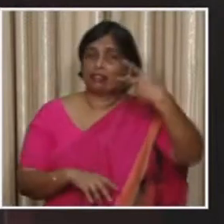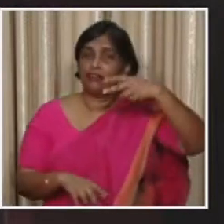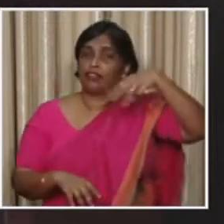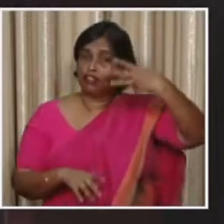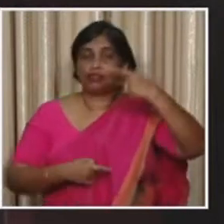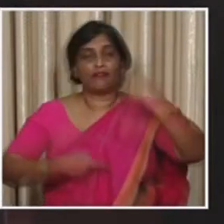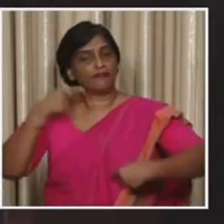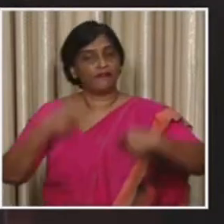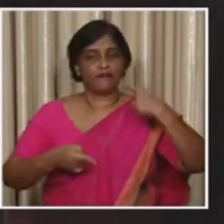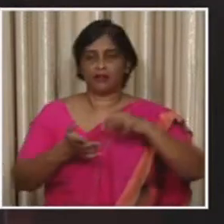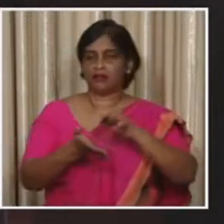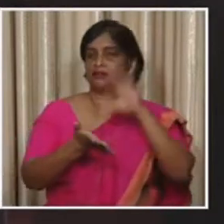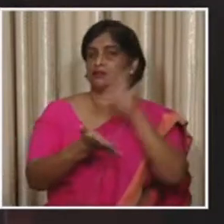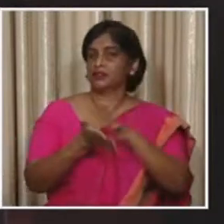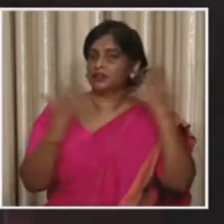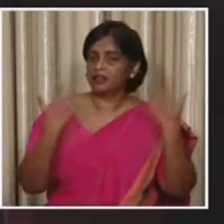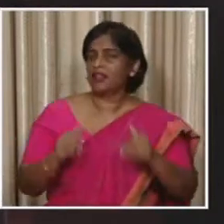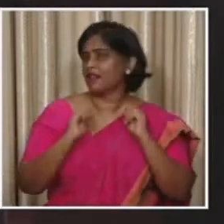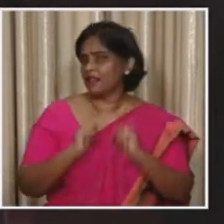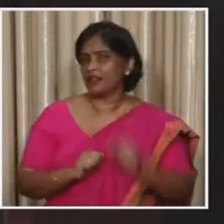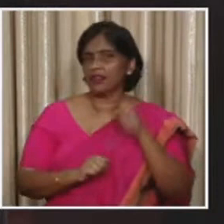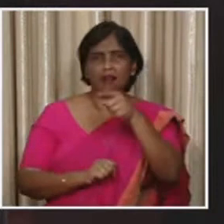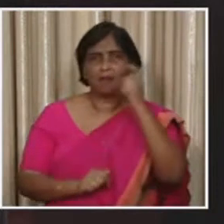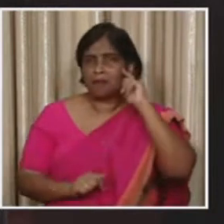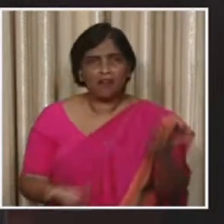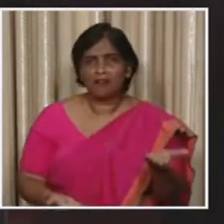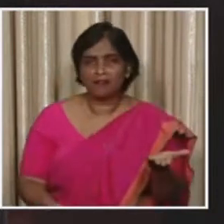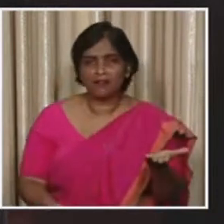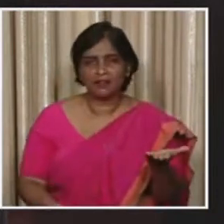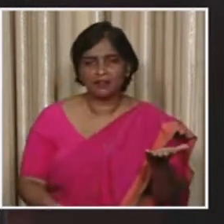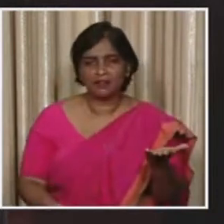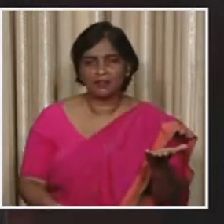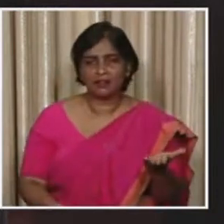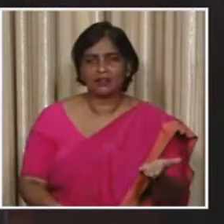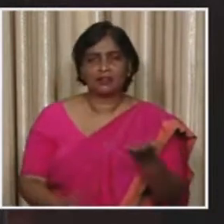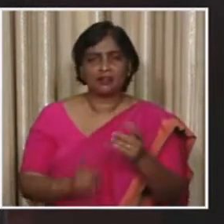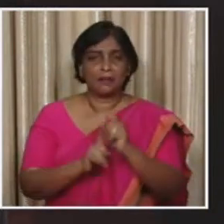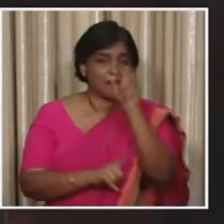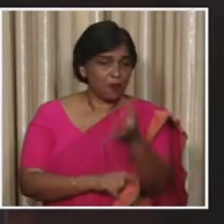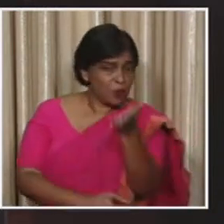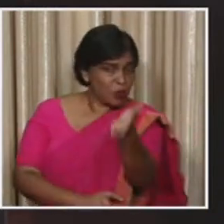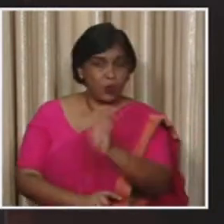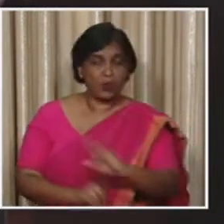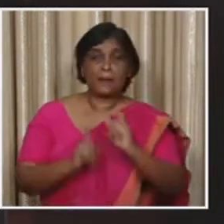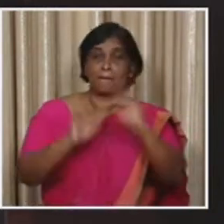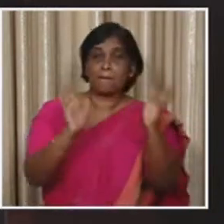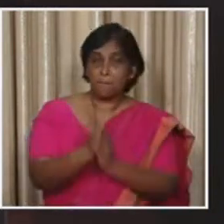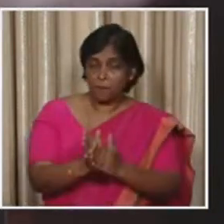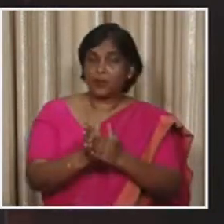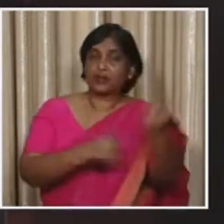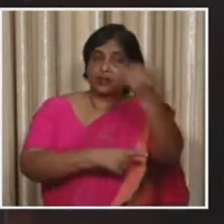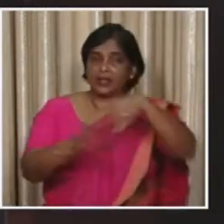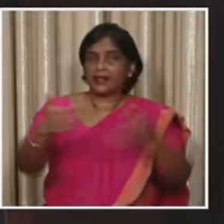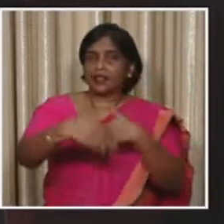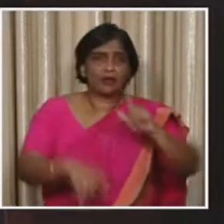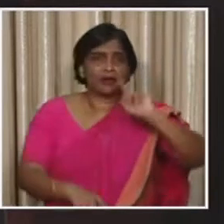වාද විවාද කරනවා කියලා දාලා ඇයි ඔබවත් දැනගෙන හිටියේ නැද්ද? ඔබතුමා කියන්නේ පර්සනල් ඉපුතුමා නෙවෙයි අග්‍රාමාත්‍යතුමා ඇතුළු මේ කැබිනට් එකවත්